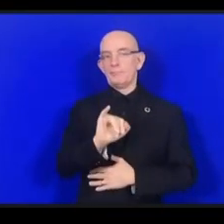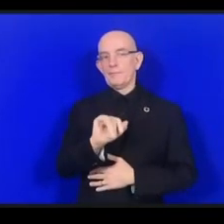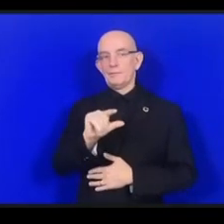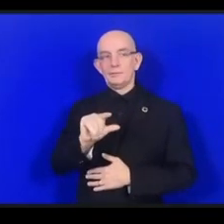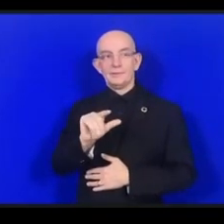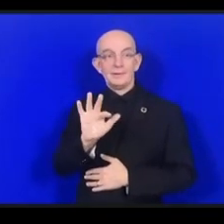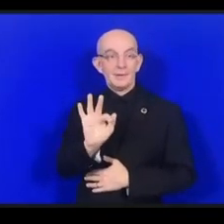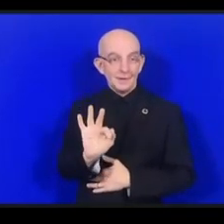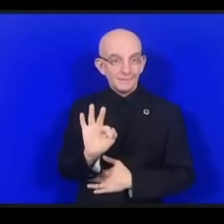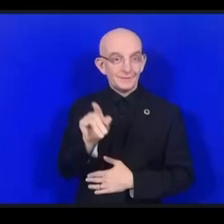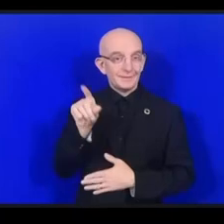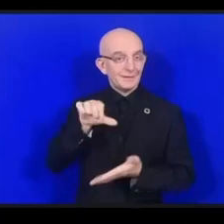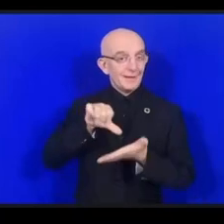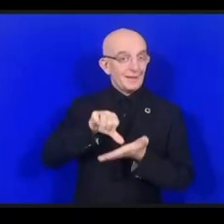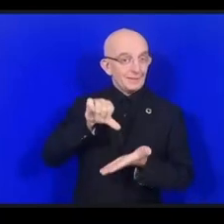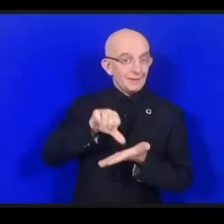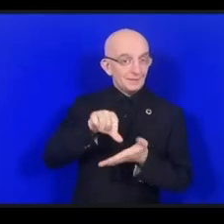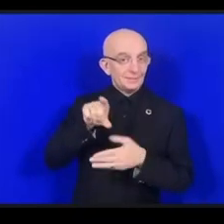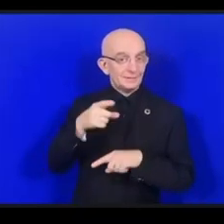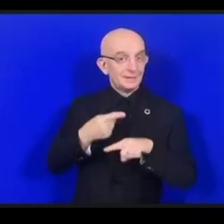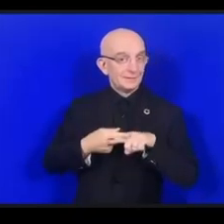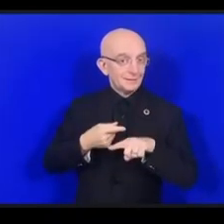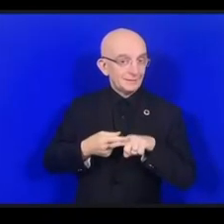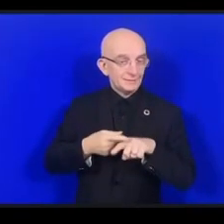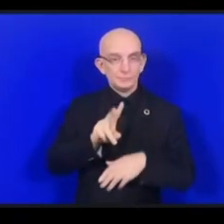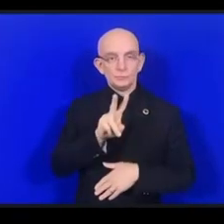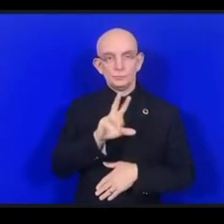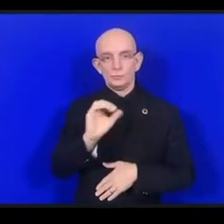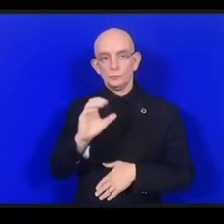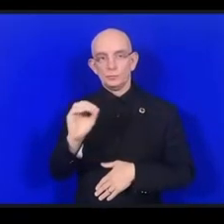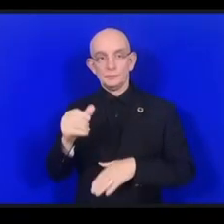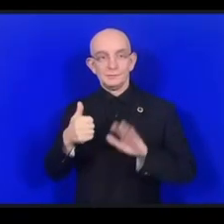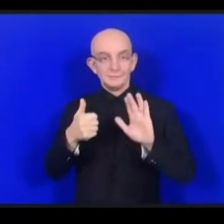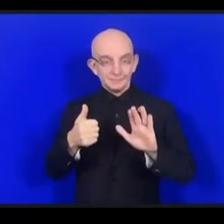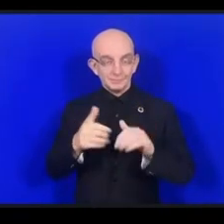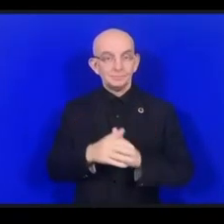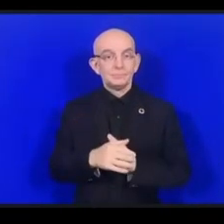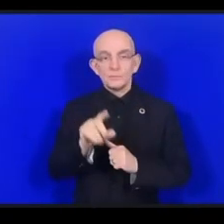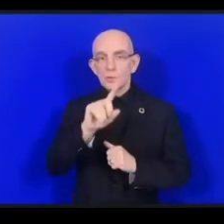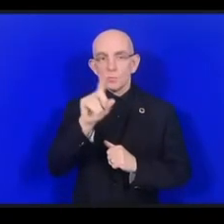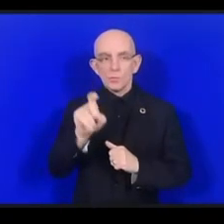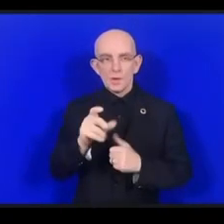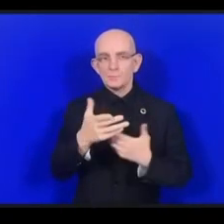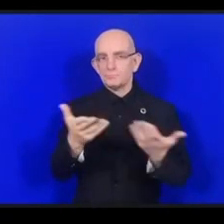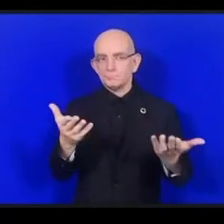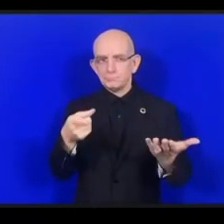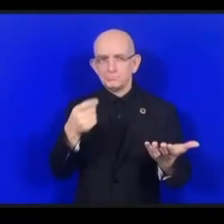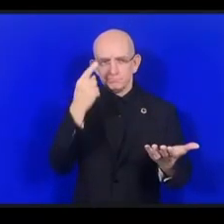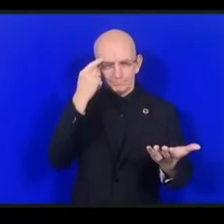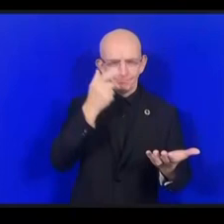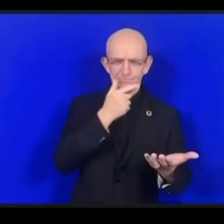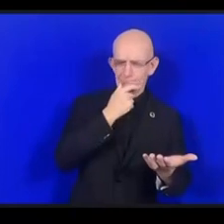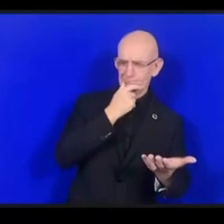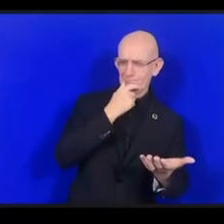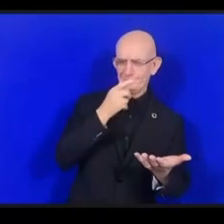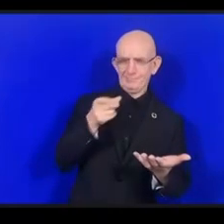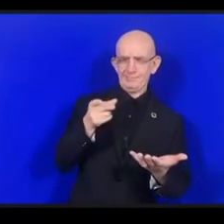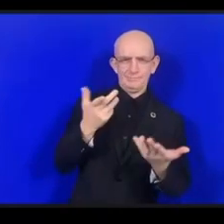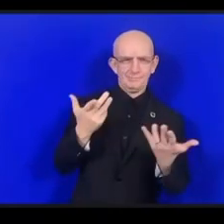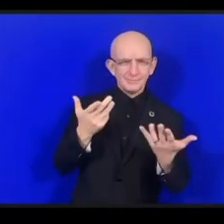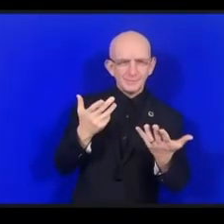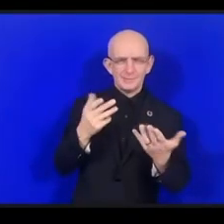个问题，它为什么要叫这个名字啊？好像挺奇怪的。原因非常的简